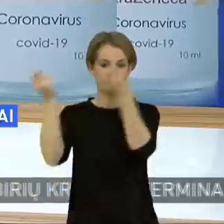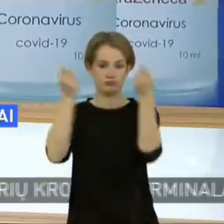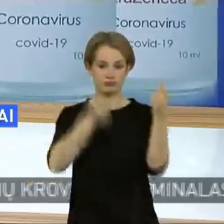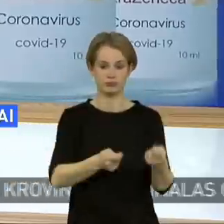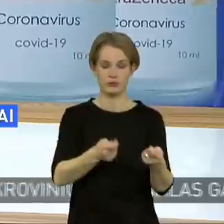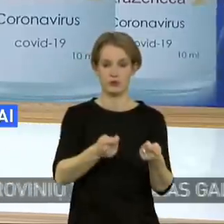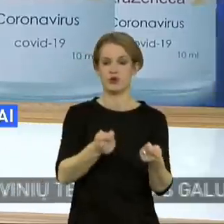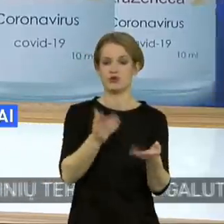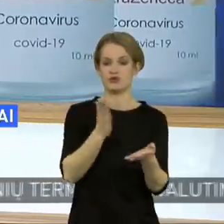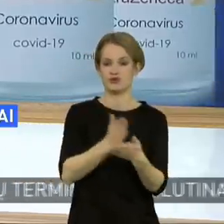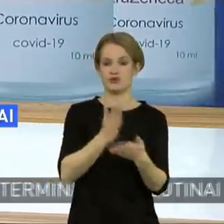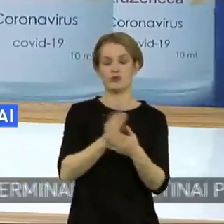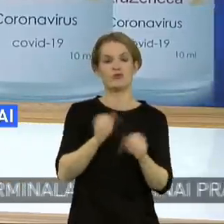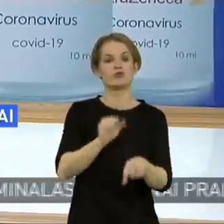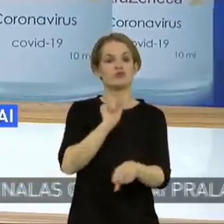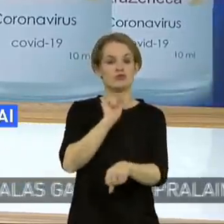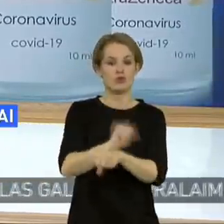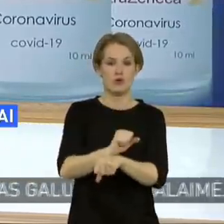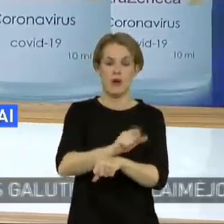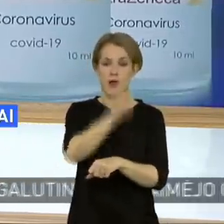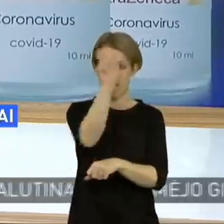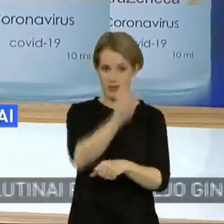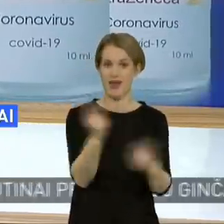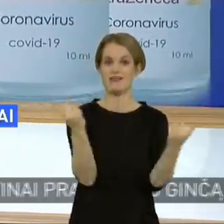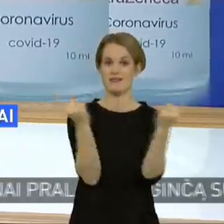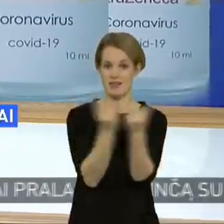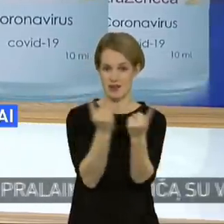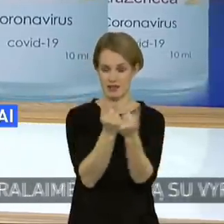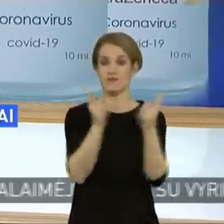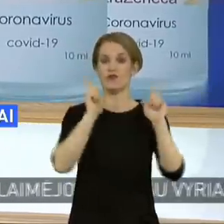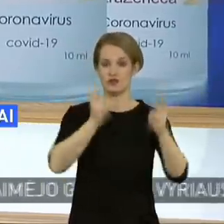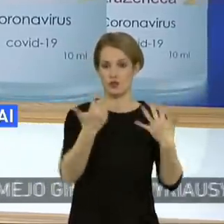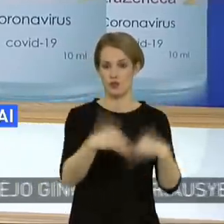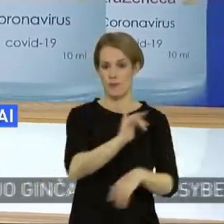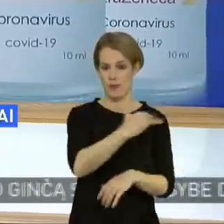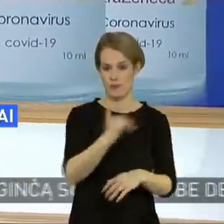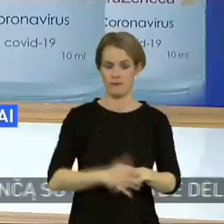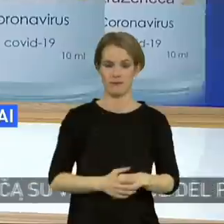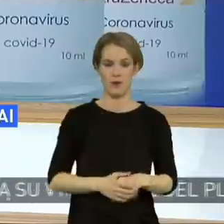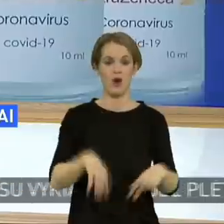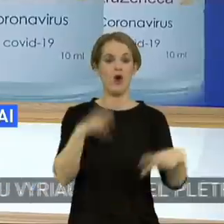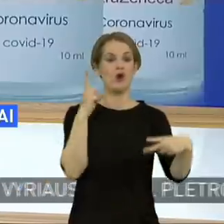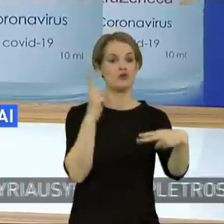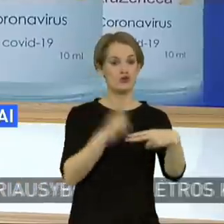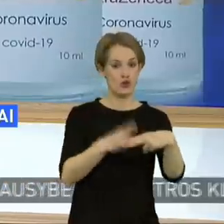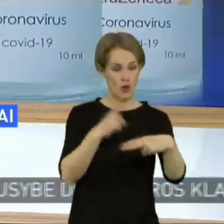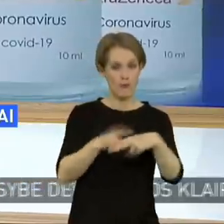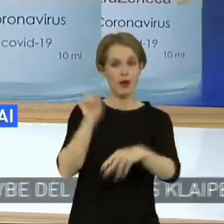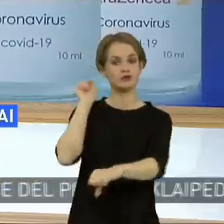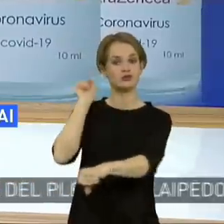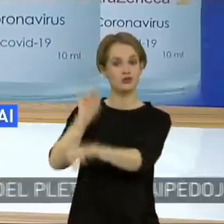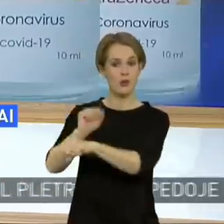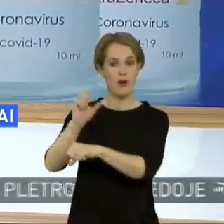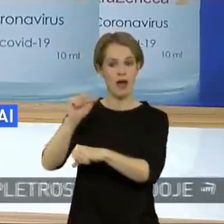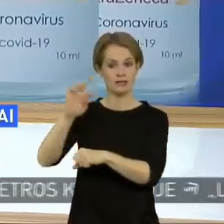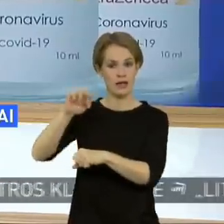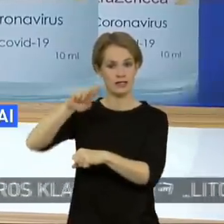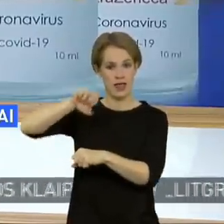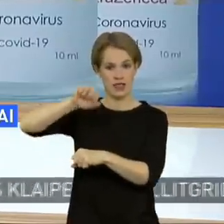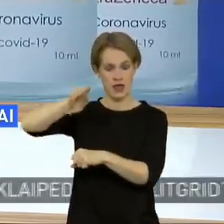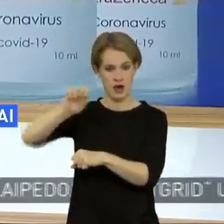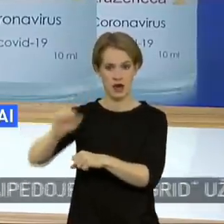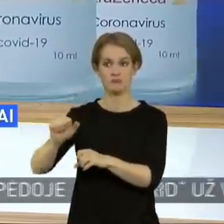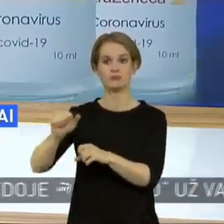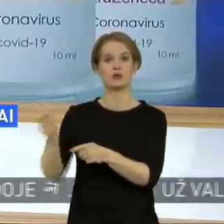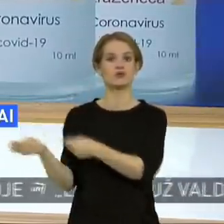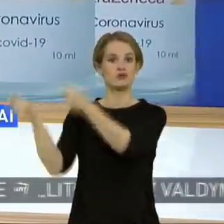pirmąjį iš bloko šalių pritaikiu šią direktyvą praktiškai. Roma vakar blokavo AstraZeneca vakcinų siuntą Australijai. Ši